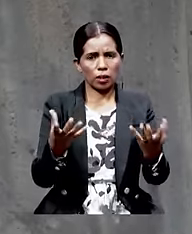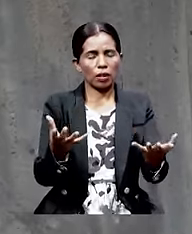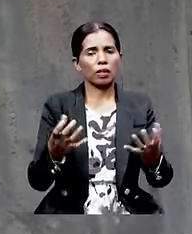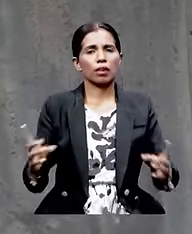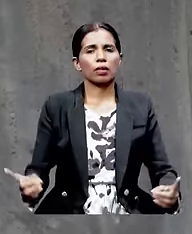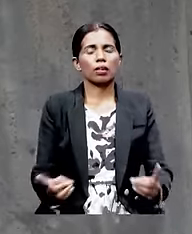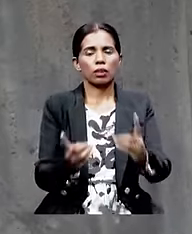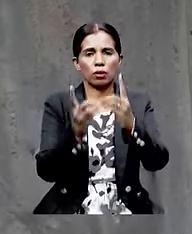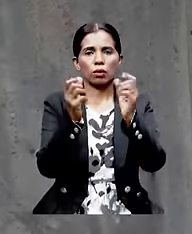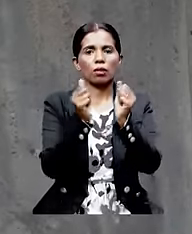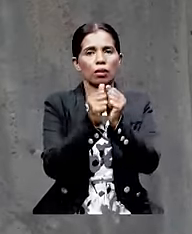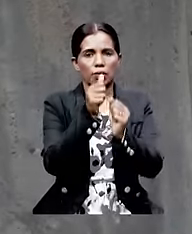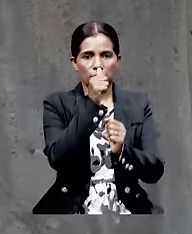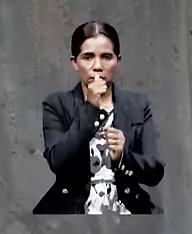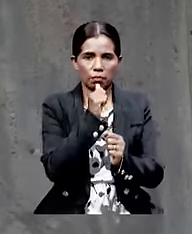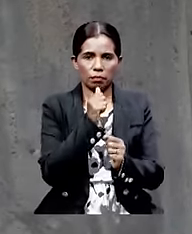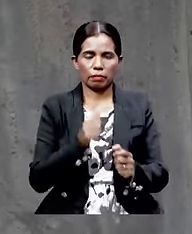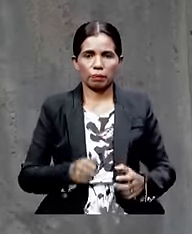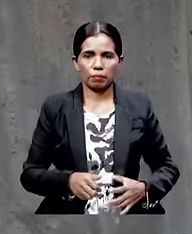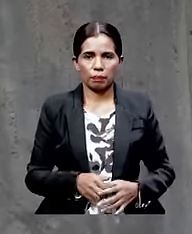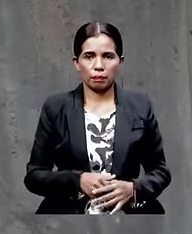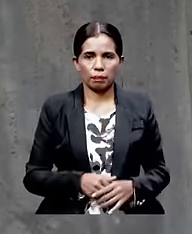sur ho pasiensia.